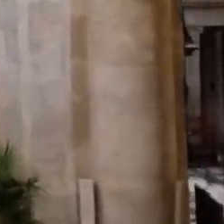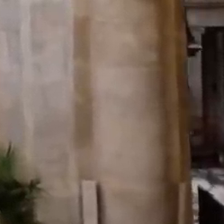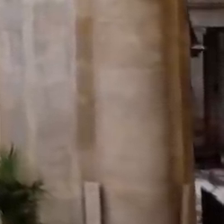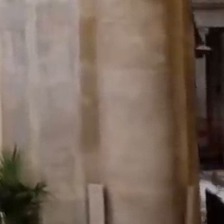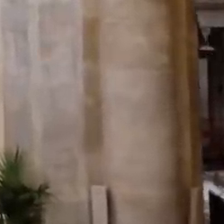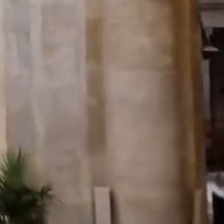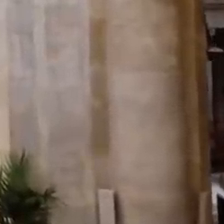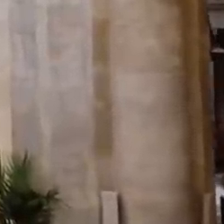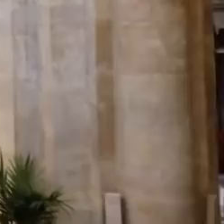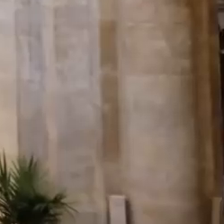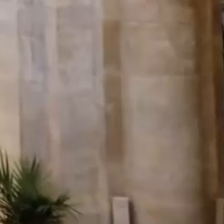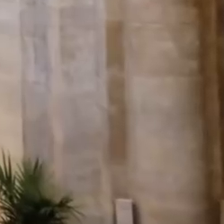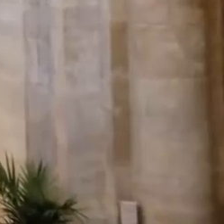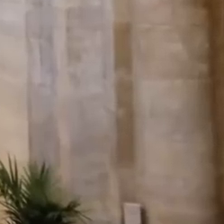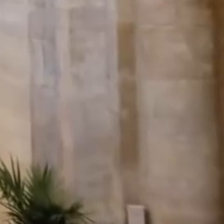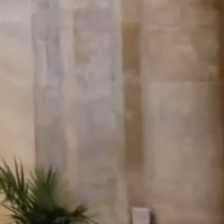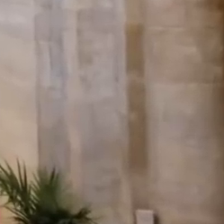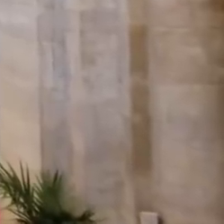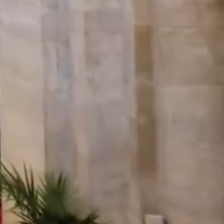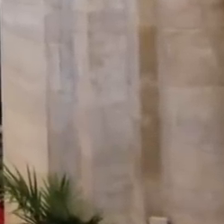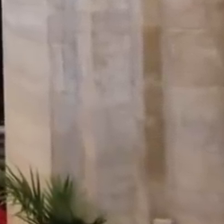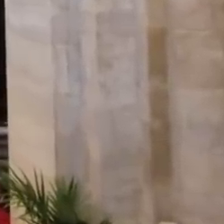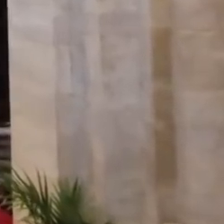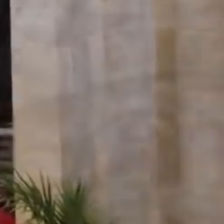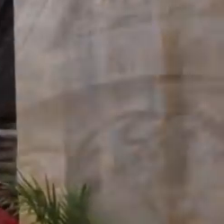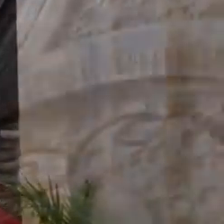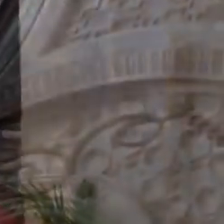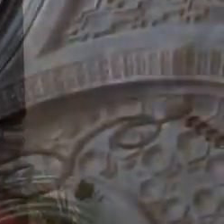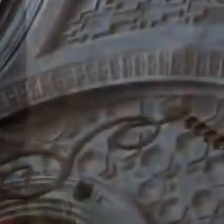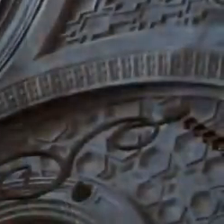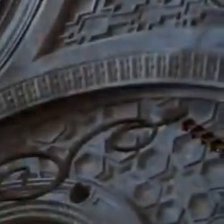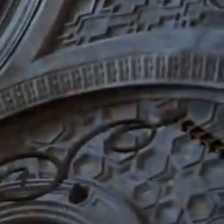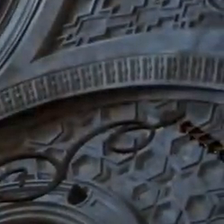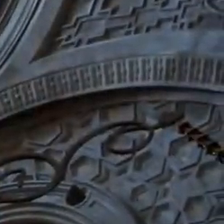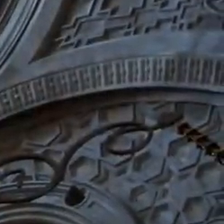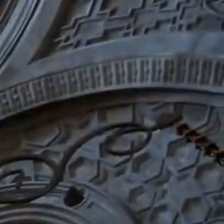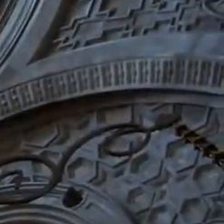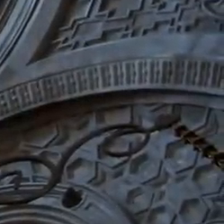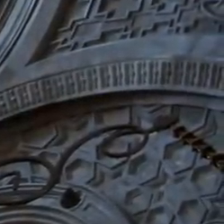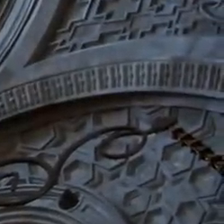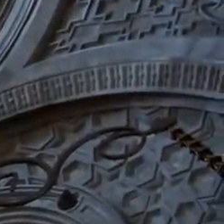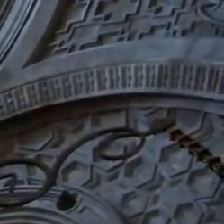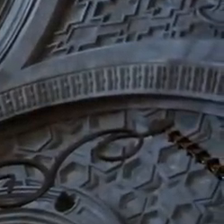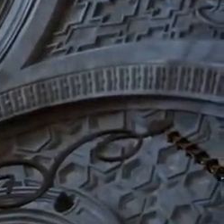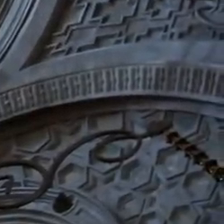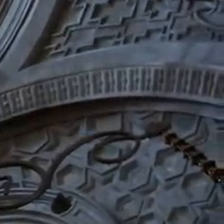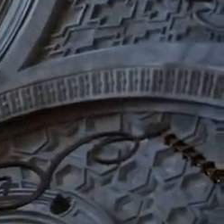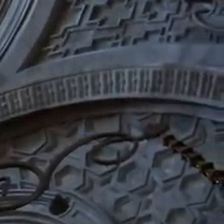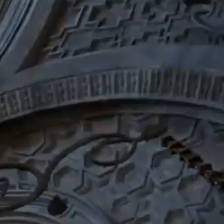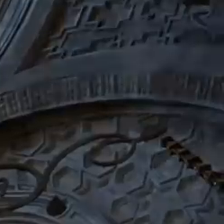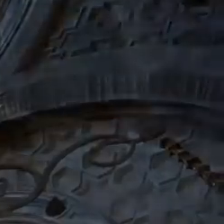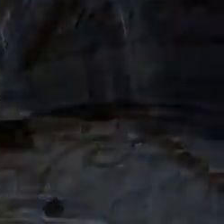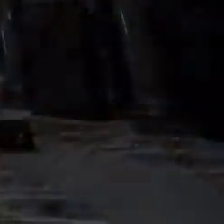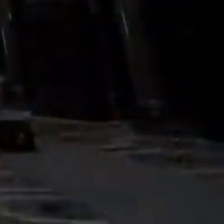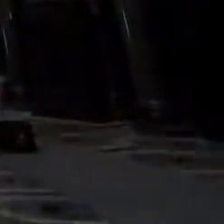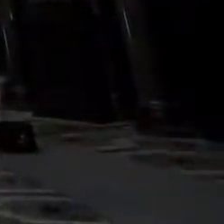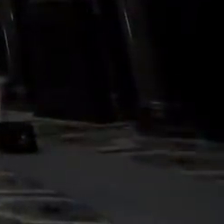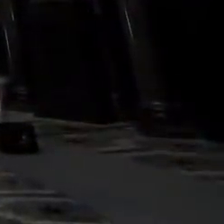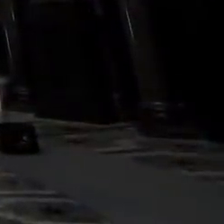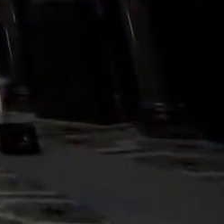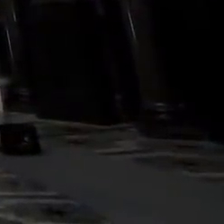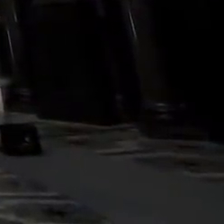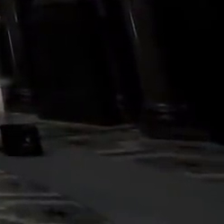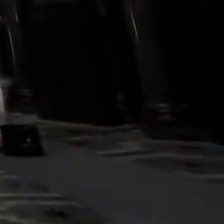dell'altare apri il cuore a noi, tu che hai pagato già